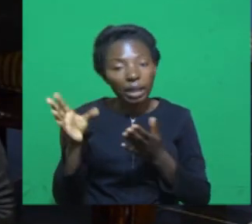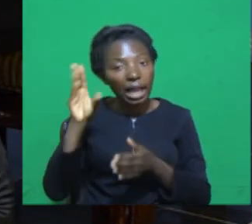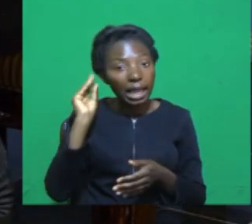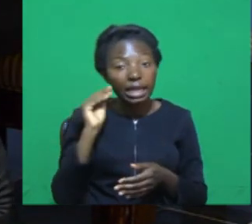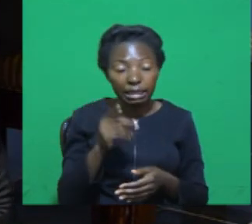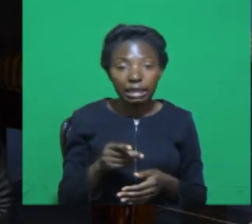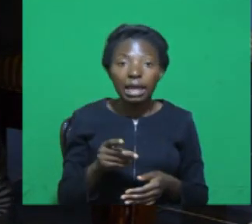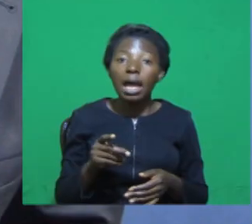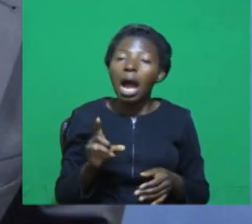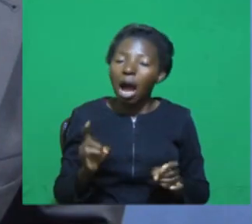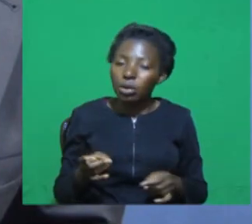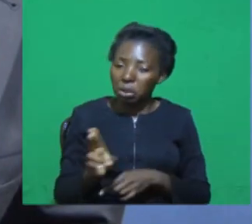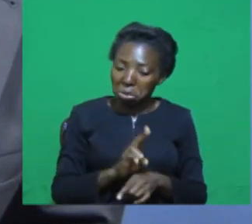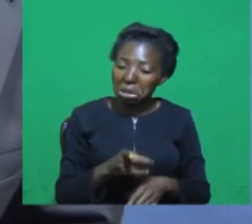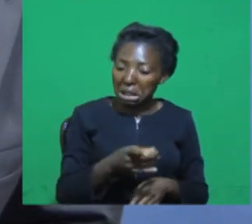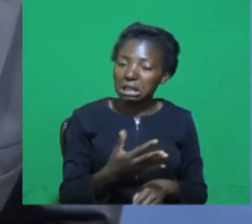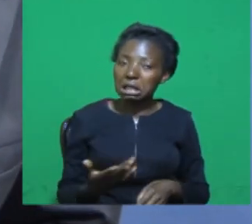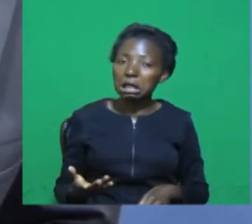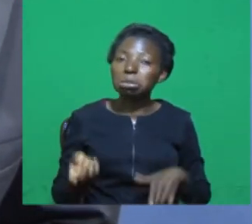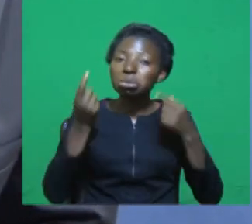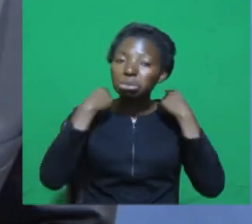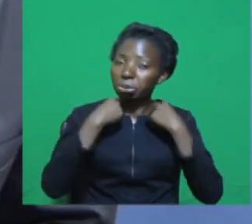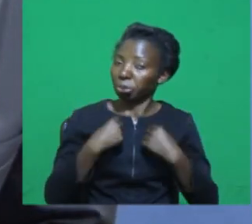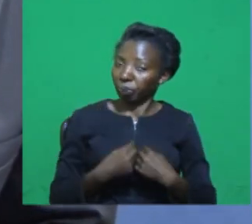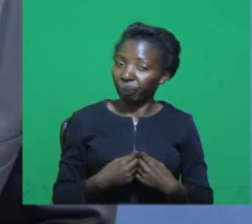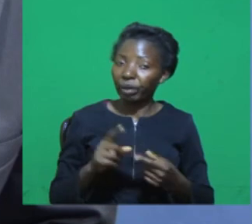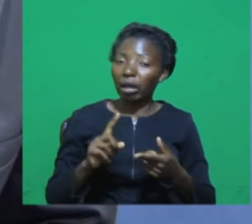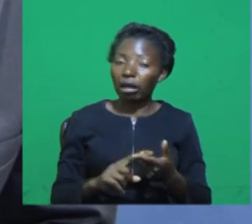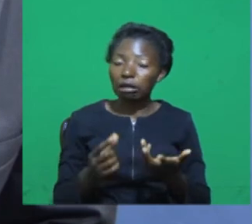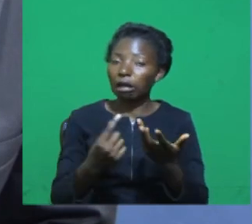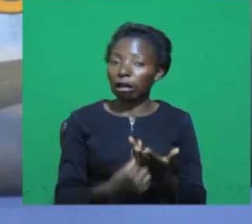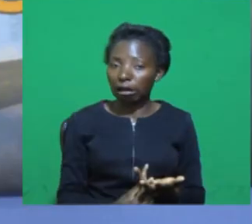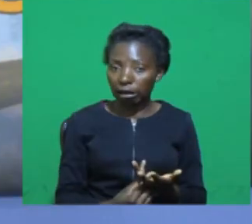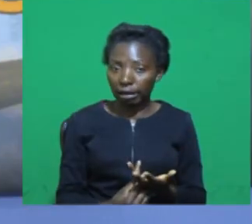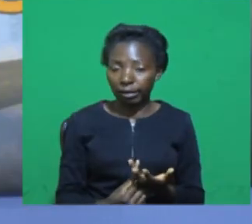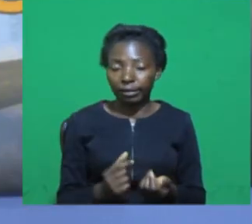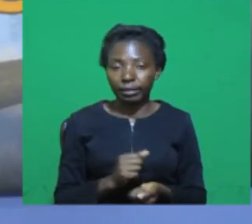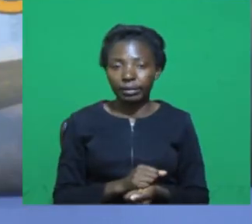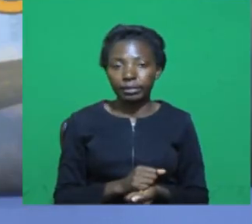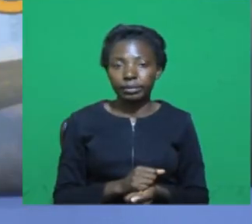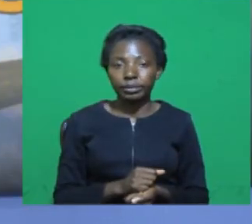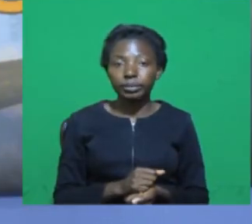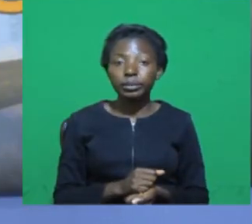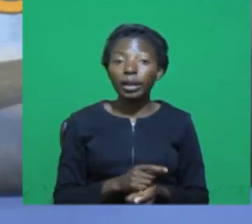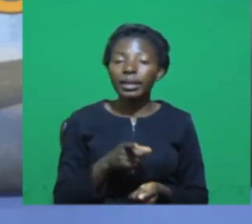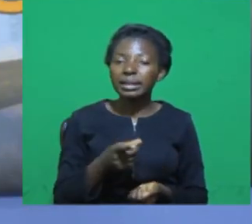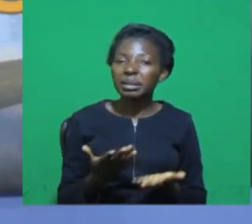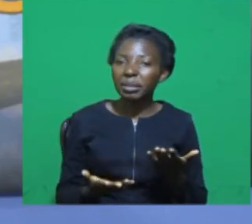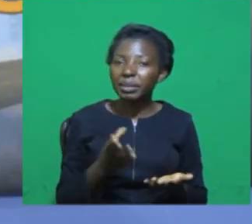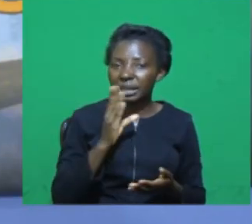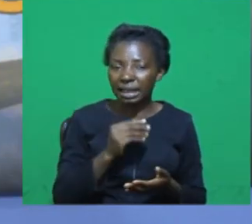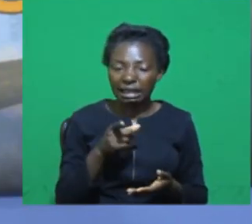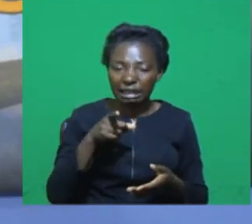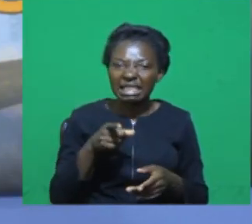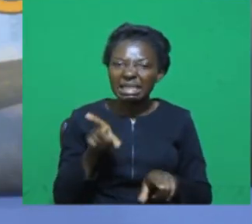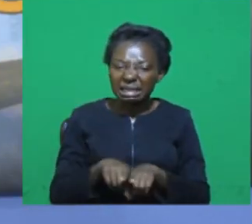ari kuita jewelry apa nezvaiitika kare. Ringi yakaiswa muna Joseph ndo yatingati nhasi chaive